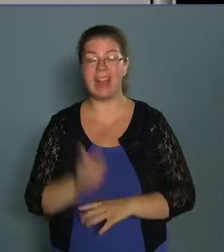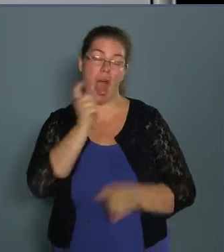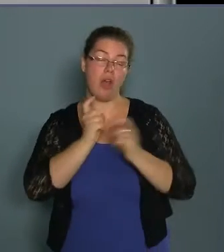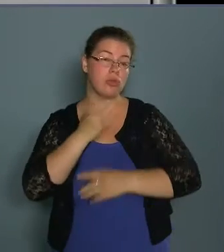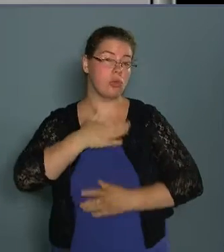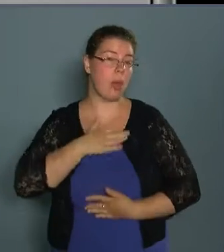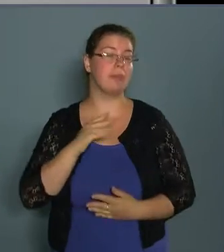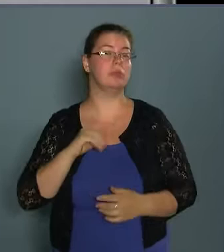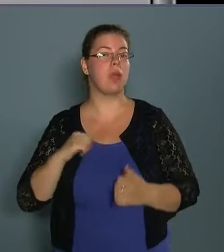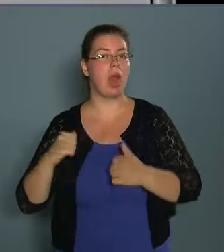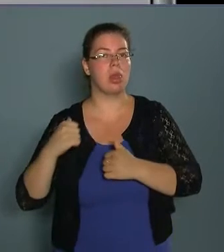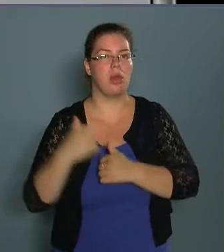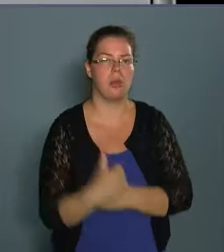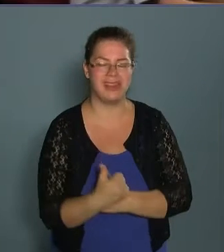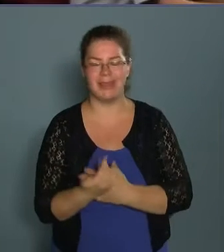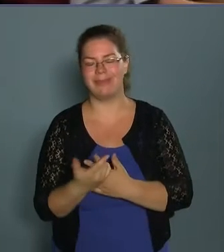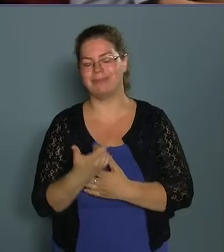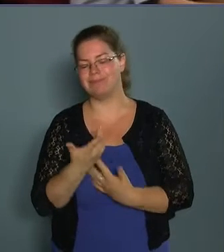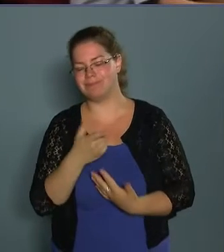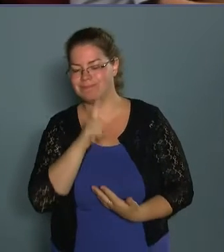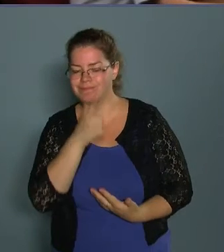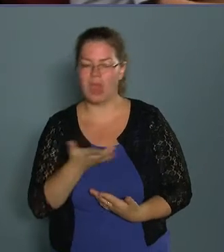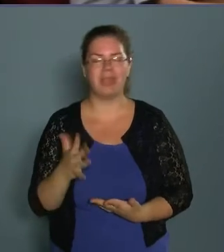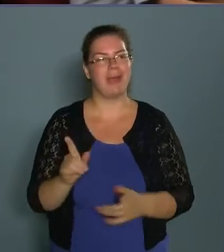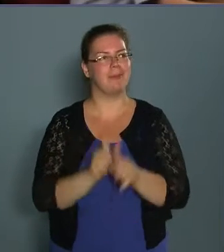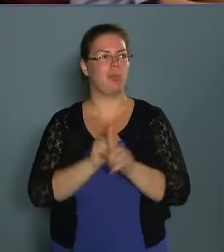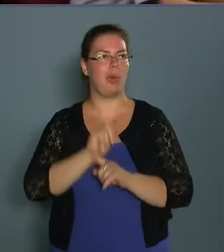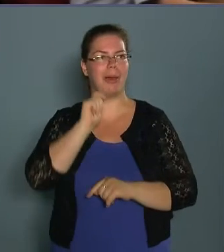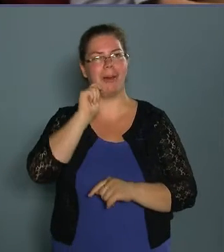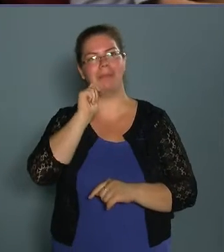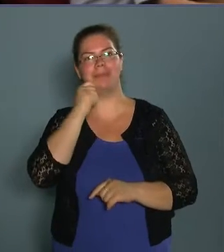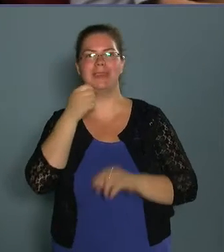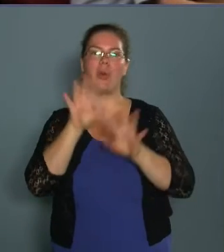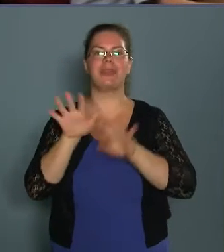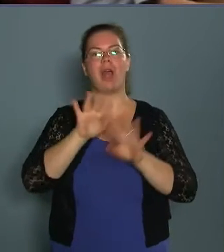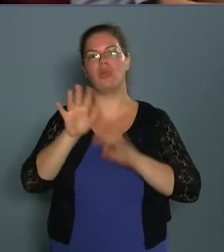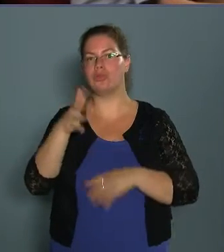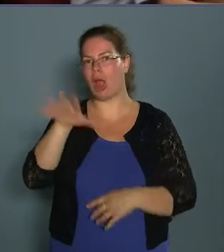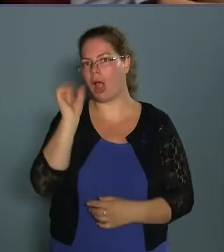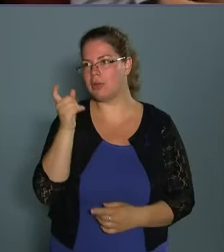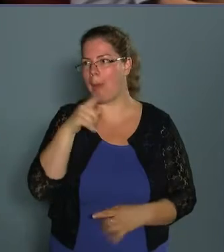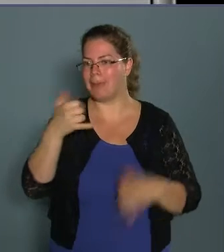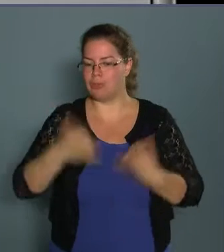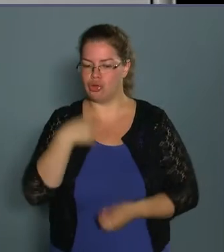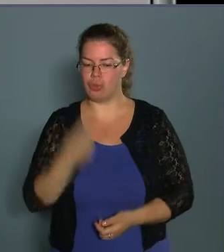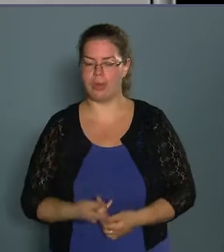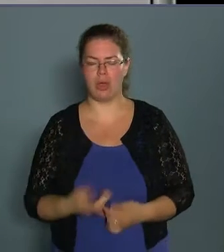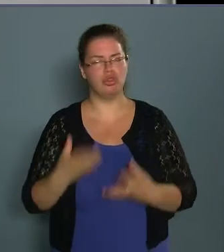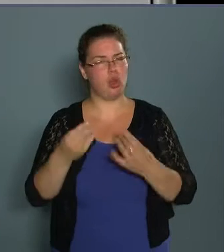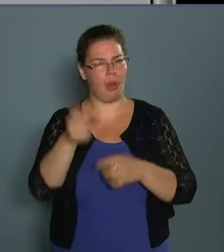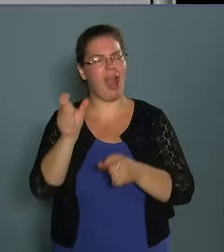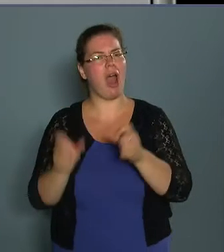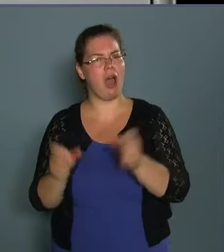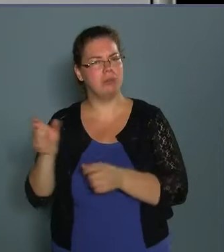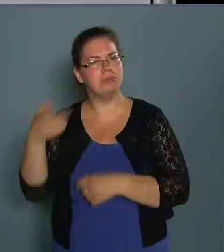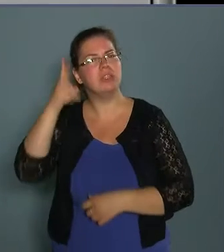azt gondolom, hogy előrébb kerülünk, hogy ne olyan titokzatosnak hangozzék ez, amit most mondok. Ugye itt sokan